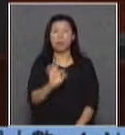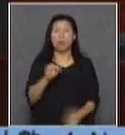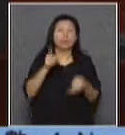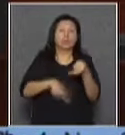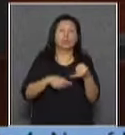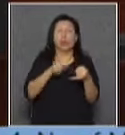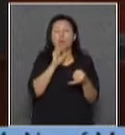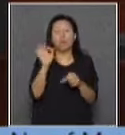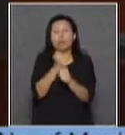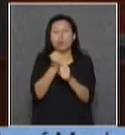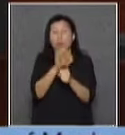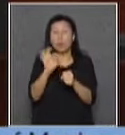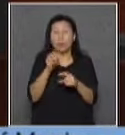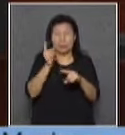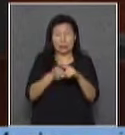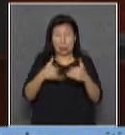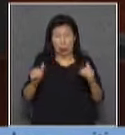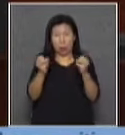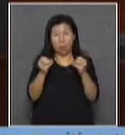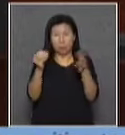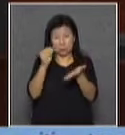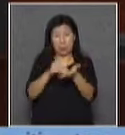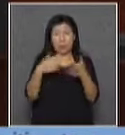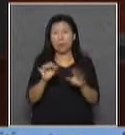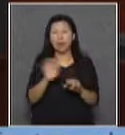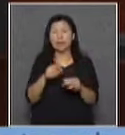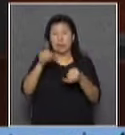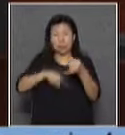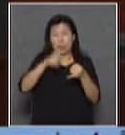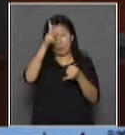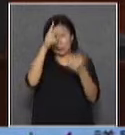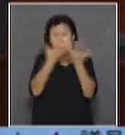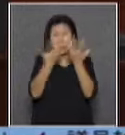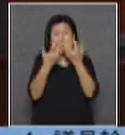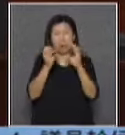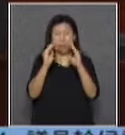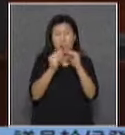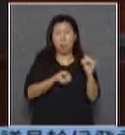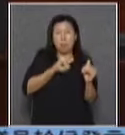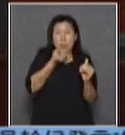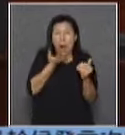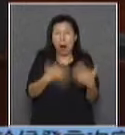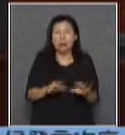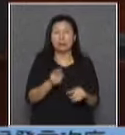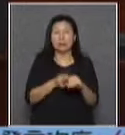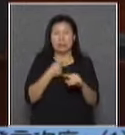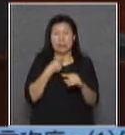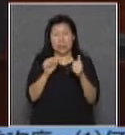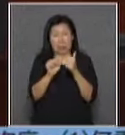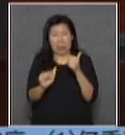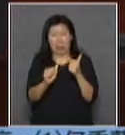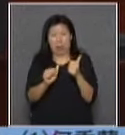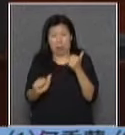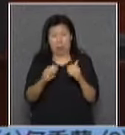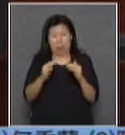乜處理到，亦都冇正式開會討論呢，最後等審計署報告一出呢，嘩，爆曬。我喺委員會要求解釋，要求